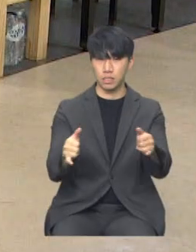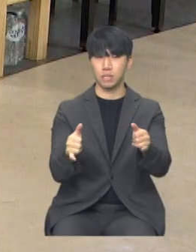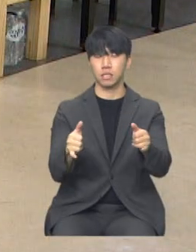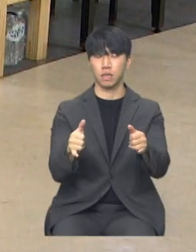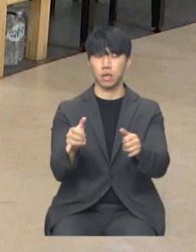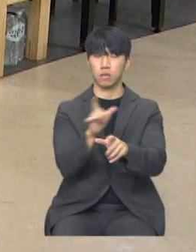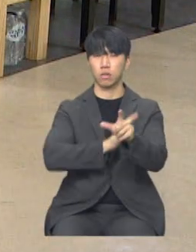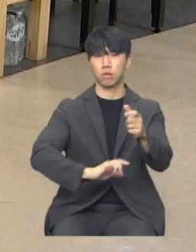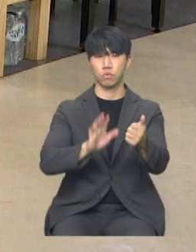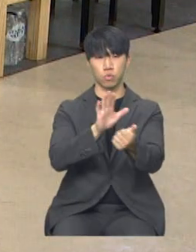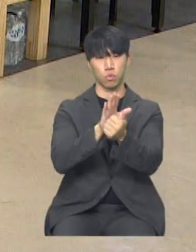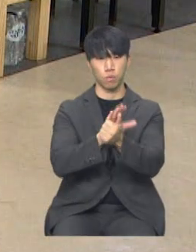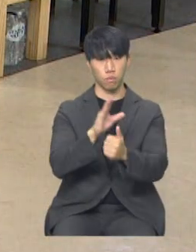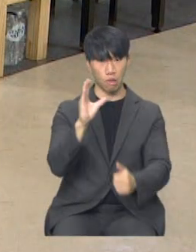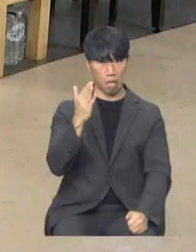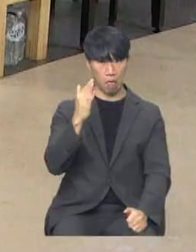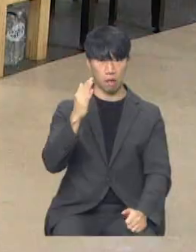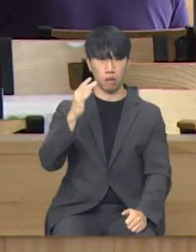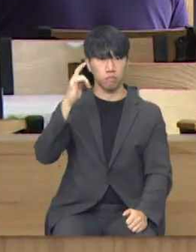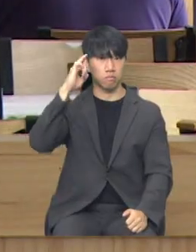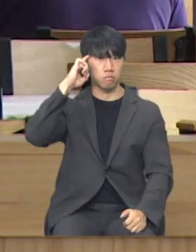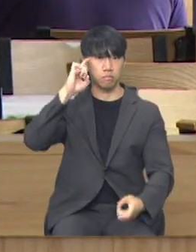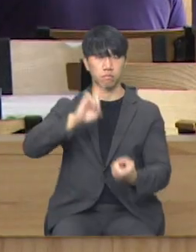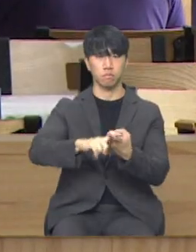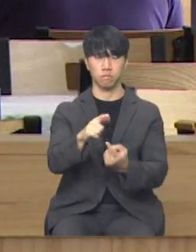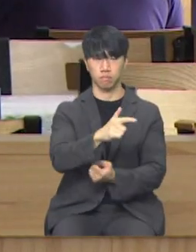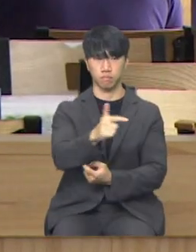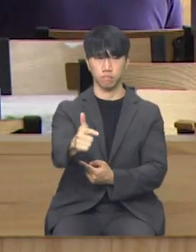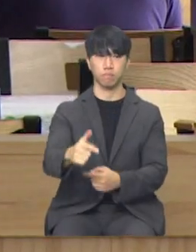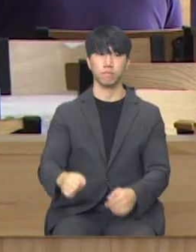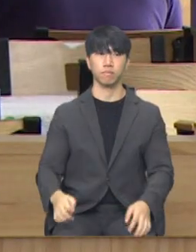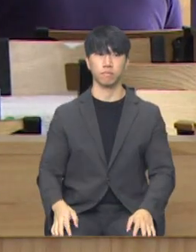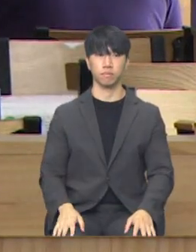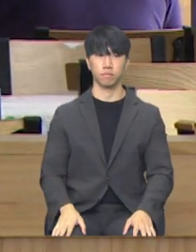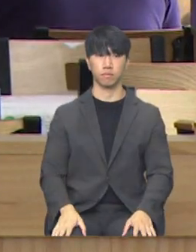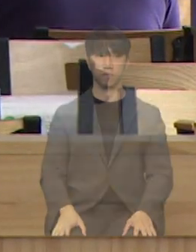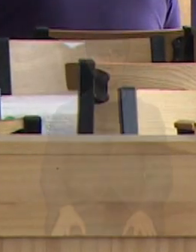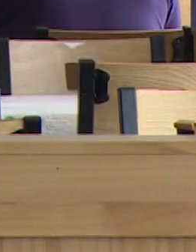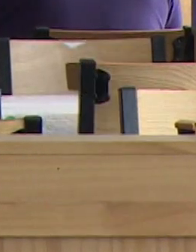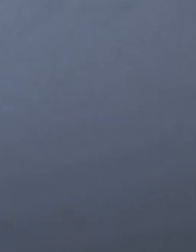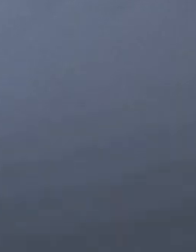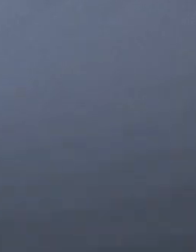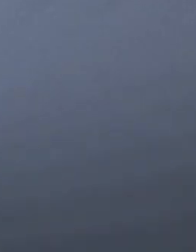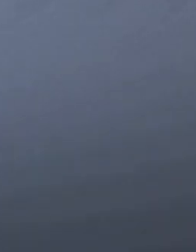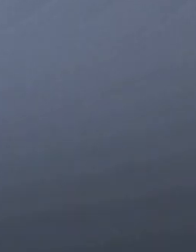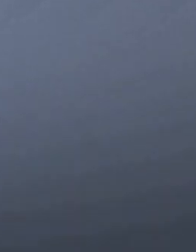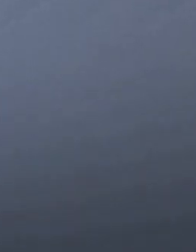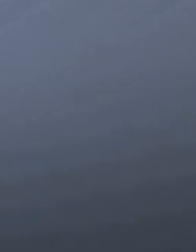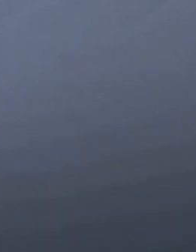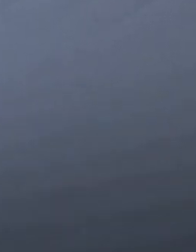될 수 있을지 주목됩니다. BTV 뉴스 박철우입니다.